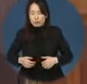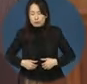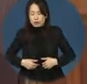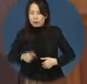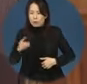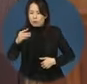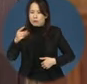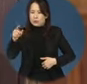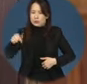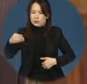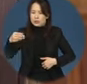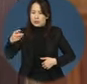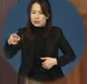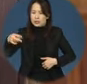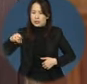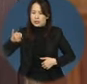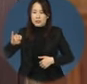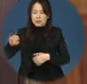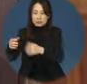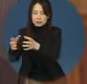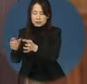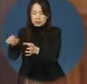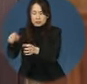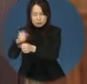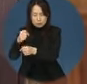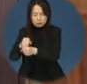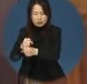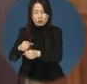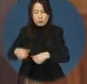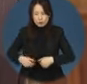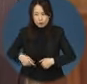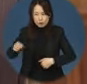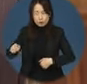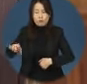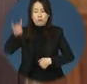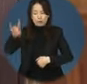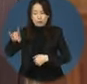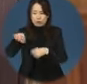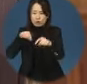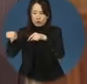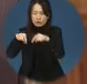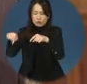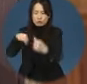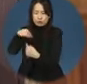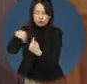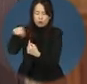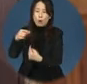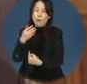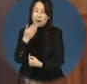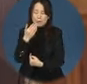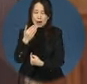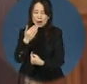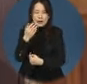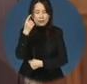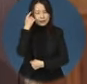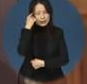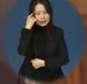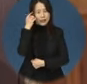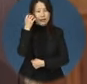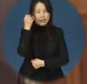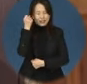시를 하나 만들어서 그래서 일을 하게 할 수도 있다 4 많은 것이 제 들에 지방자치의 좀더 그